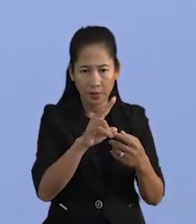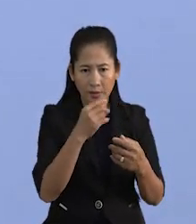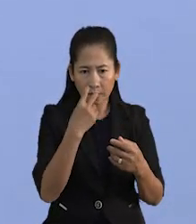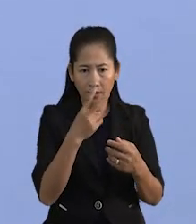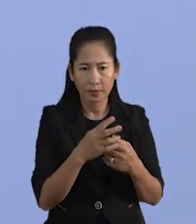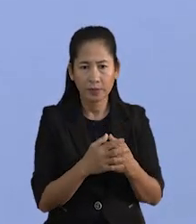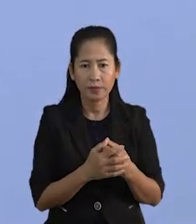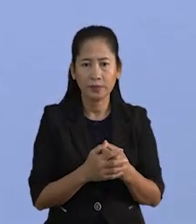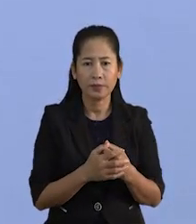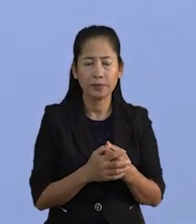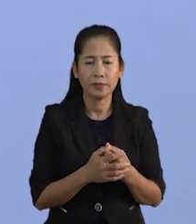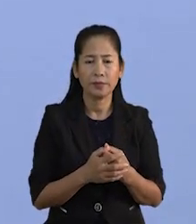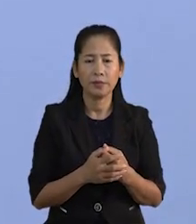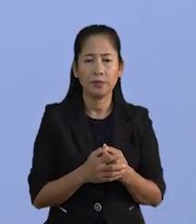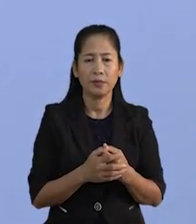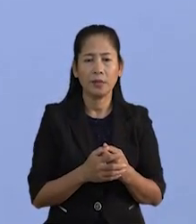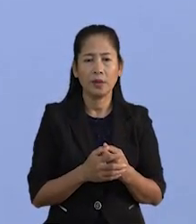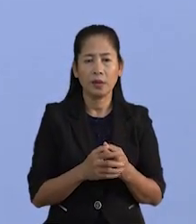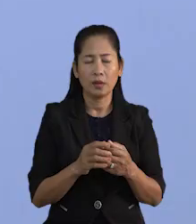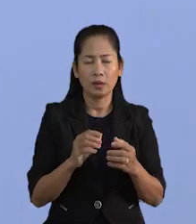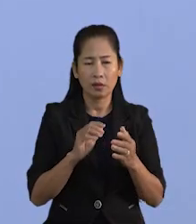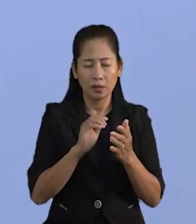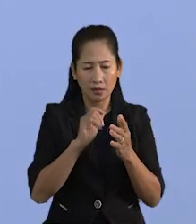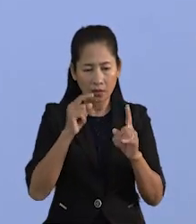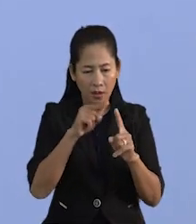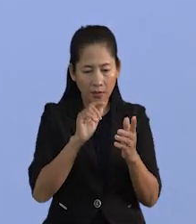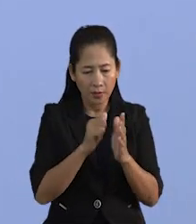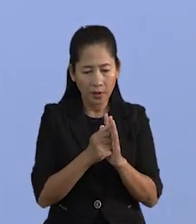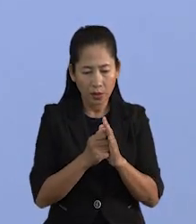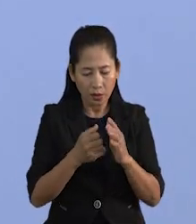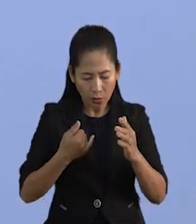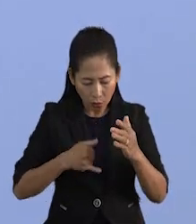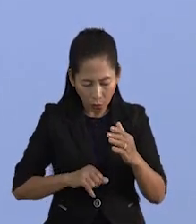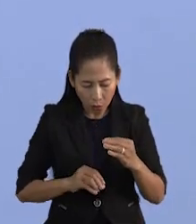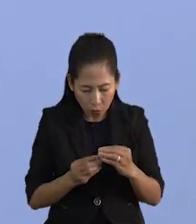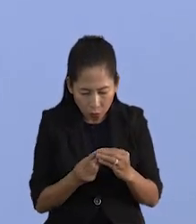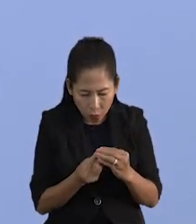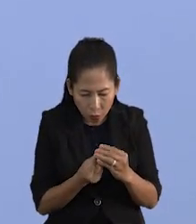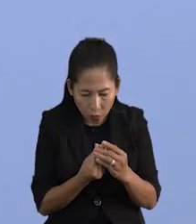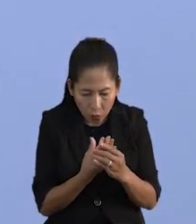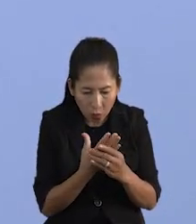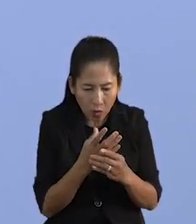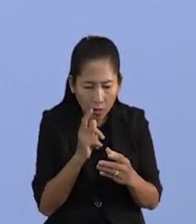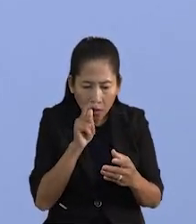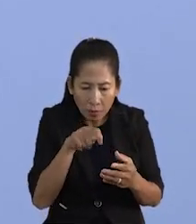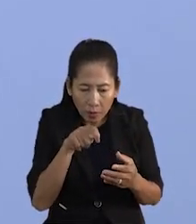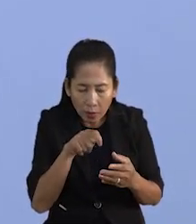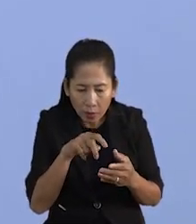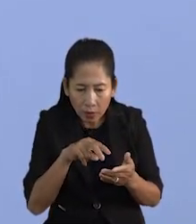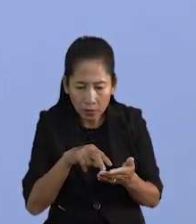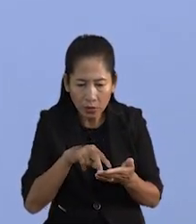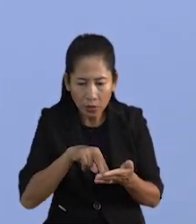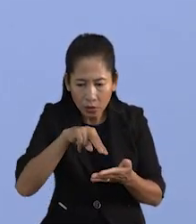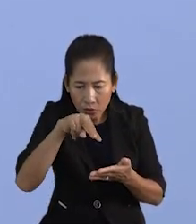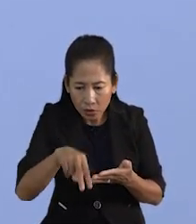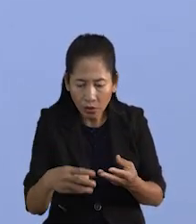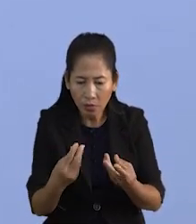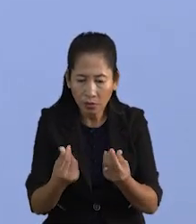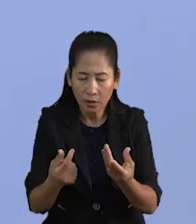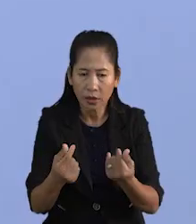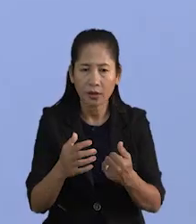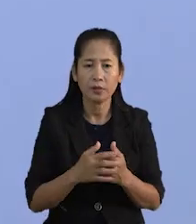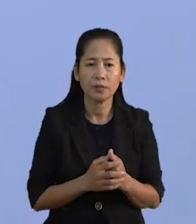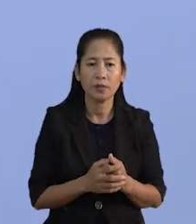មើលអាដល់ពេលកូនញាស់មេមាន់នាំកូនចុះមកដីបាទអញ្ចឹង